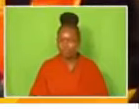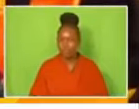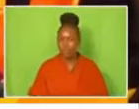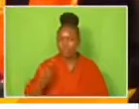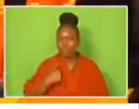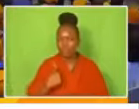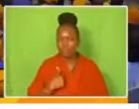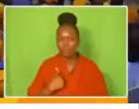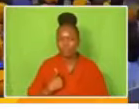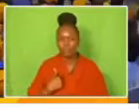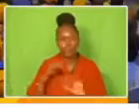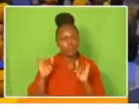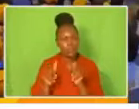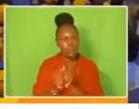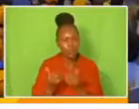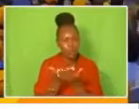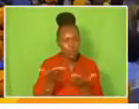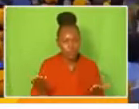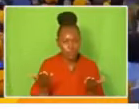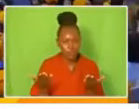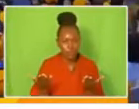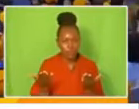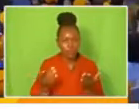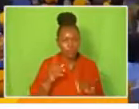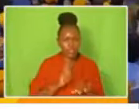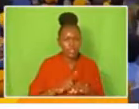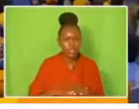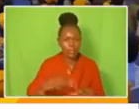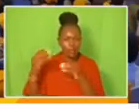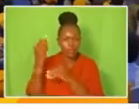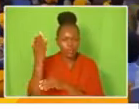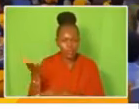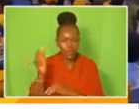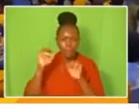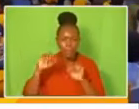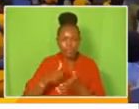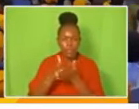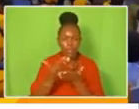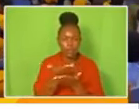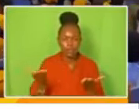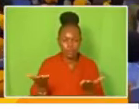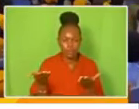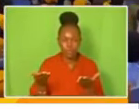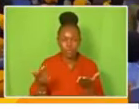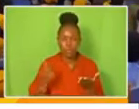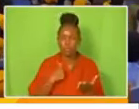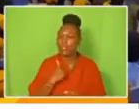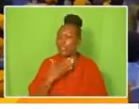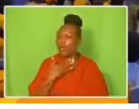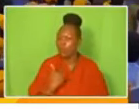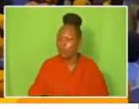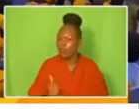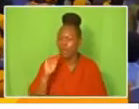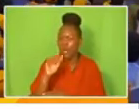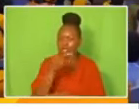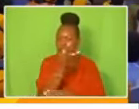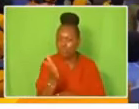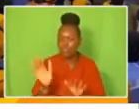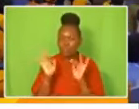nyinyi. Na nikiwa kule mnaweza kusaidia nyinyi. Mimi ningependa nyinyi hapa